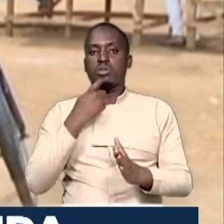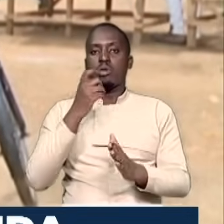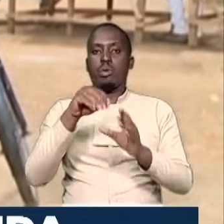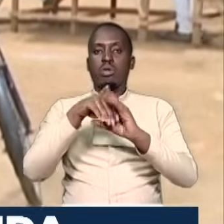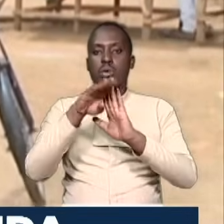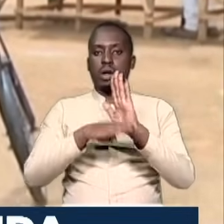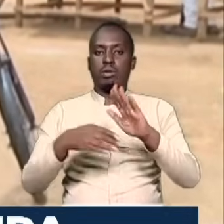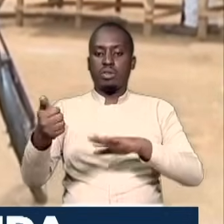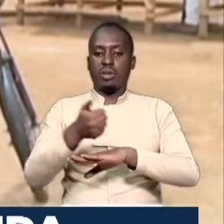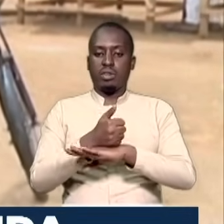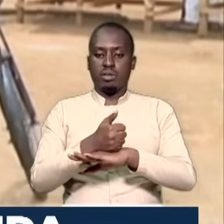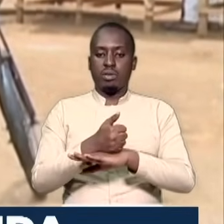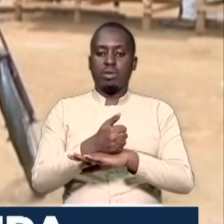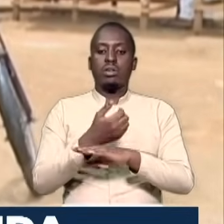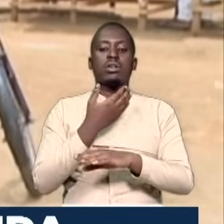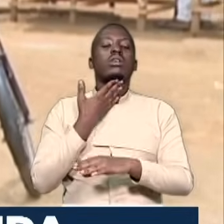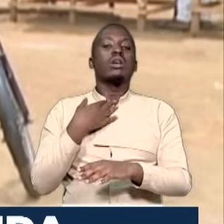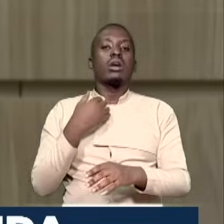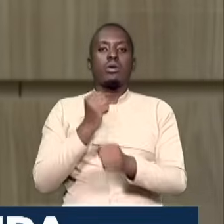gahunda zashyiriweho ameje kwigira